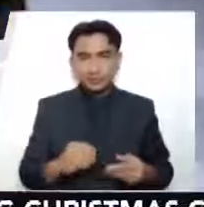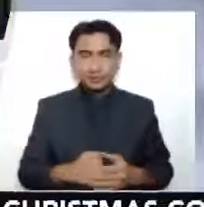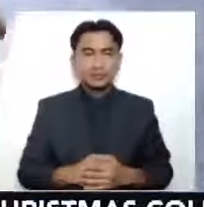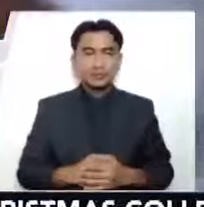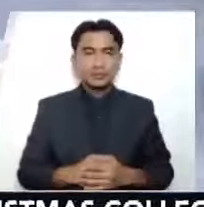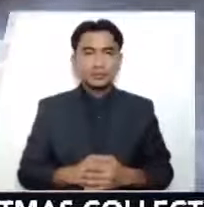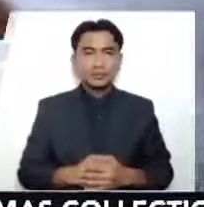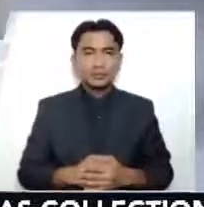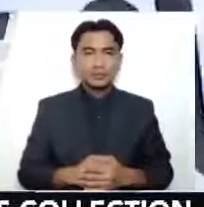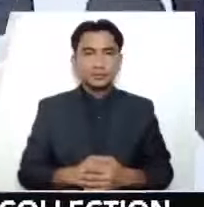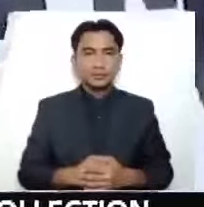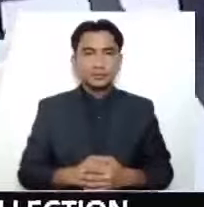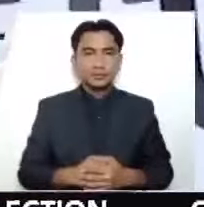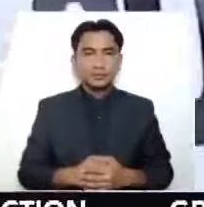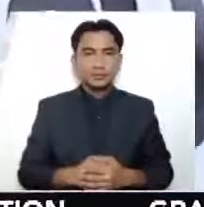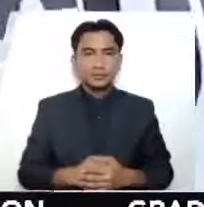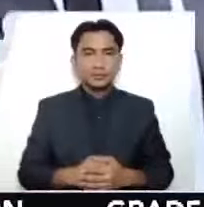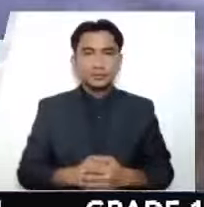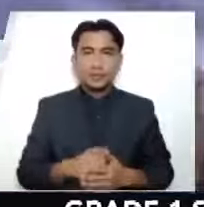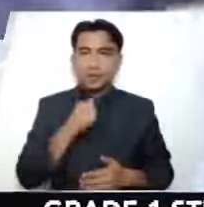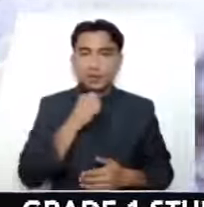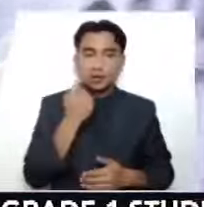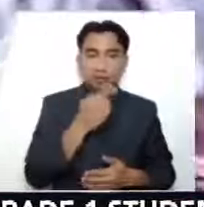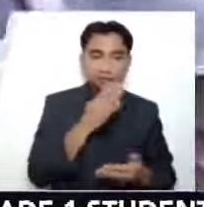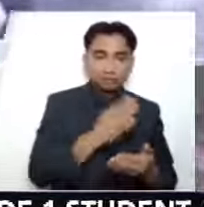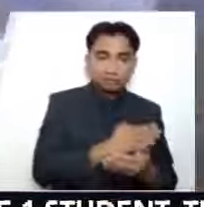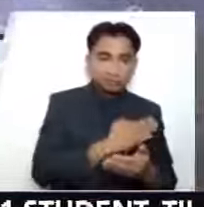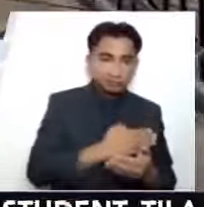Hindi lang sa pamusiko at sayawan.